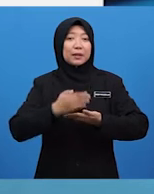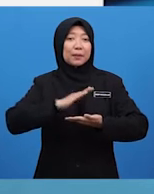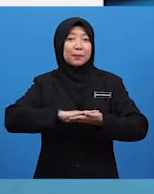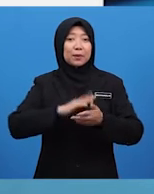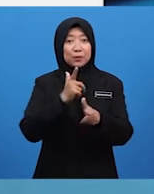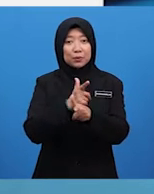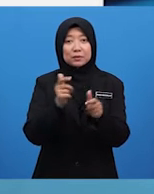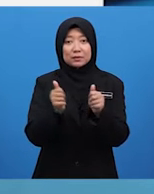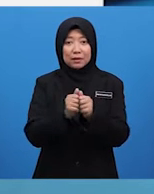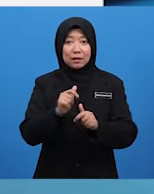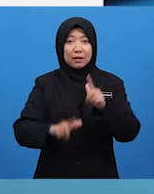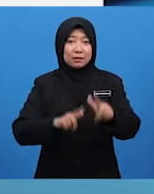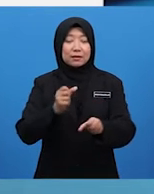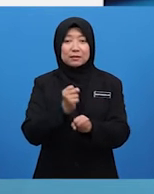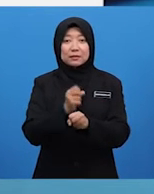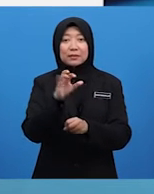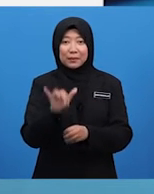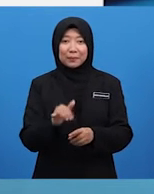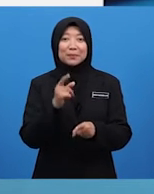dengan langkah kerja yang betul.